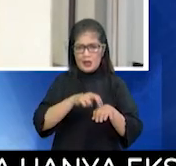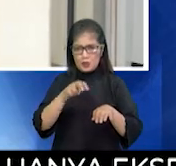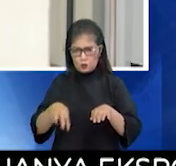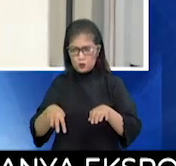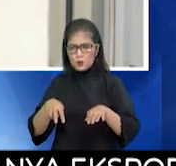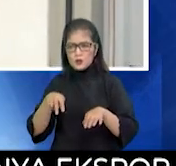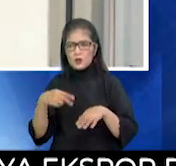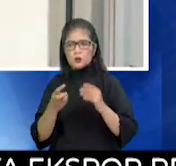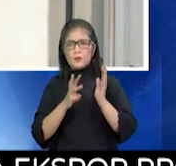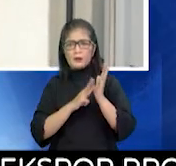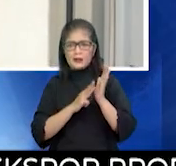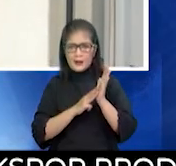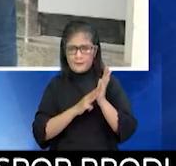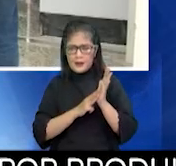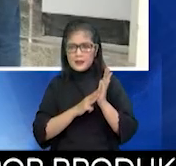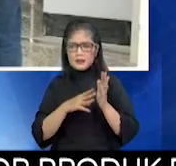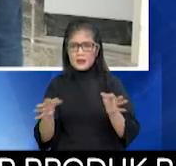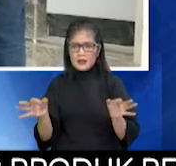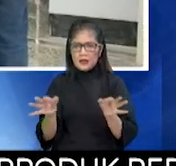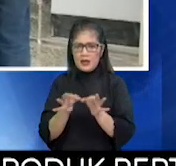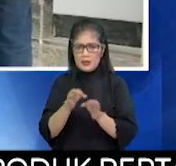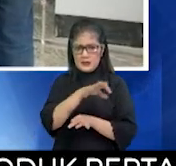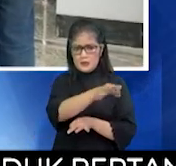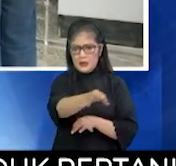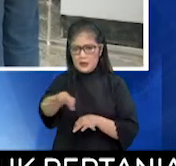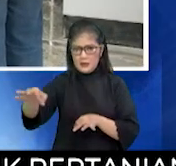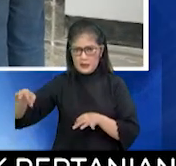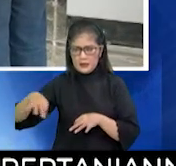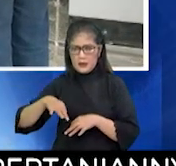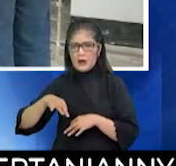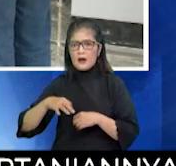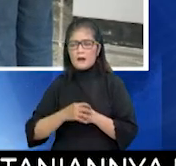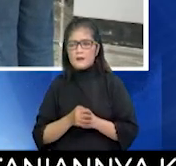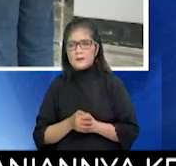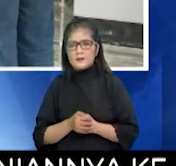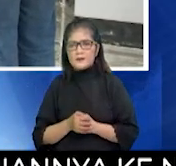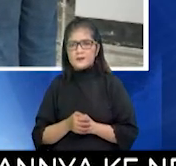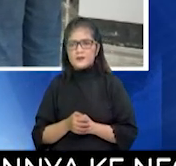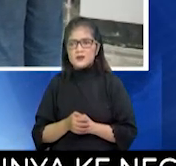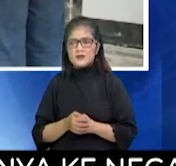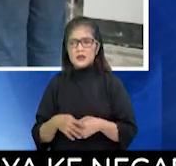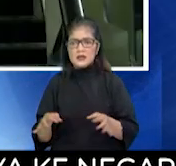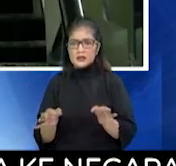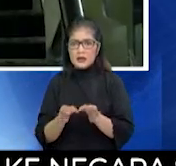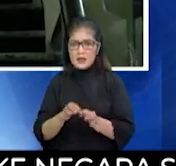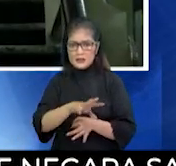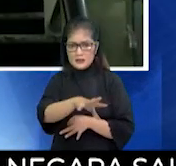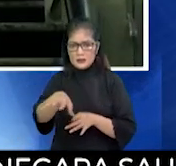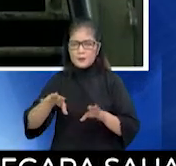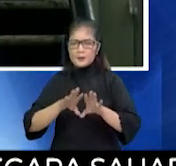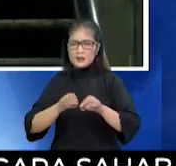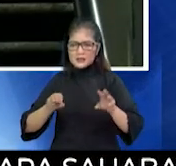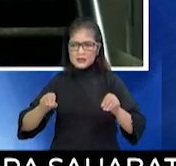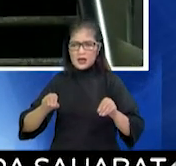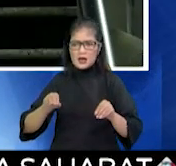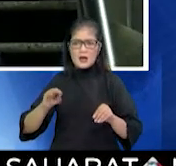juga menjangkau beberapa lokasi yang memang menjadi area kerja ya. Kampung Melayu sekitarnya,